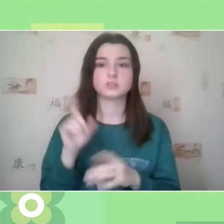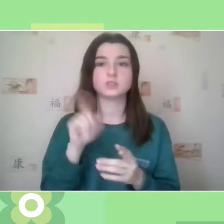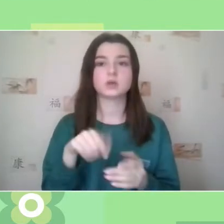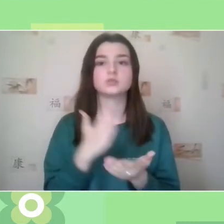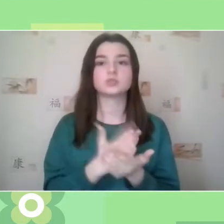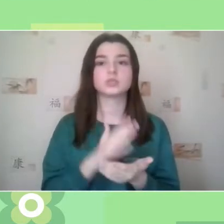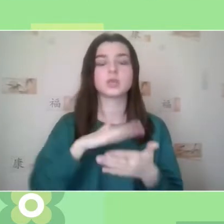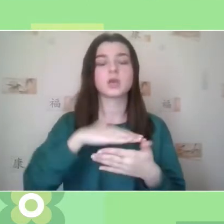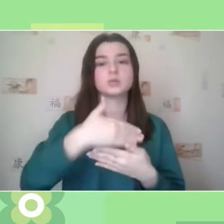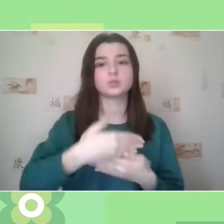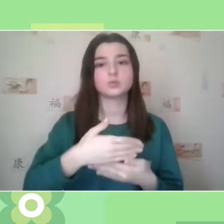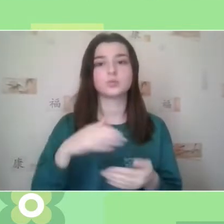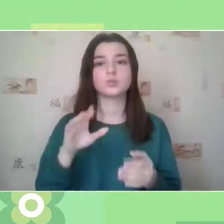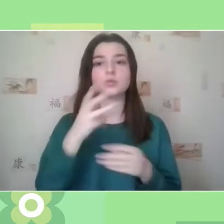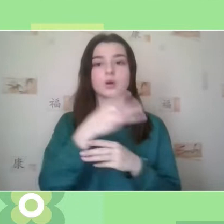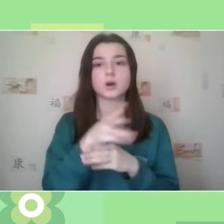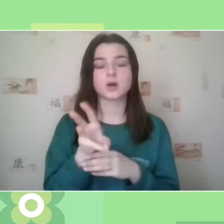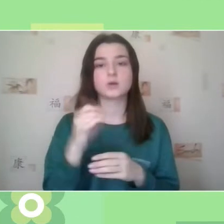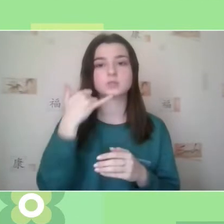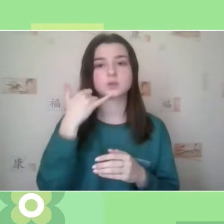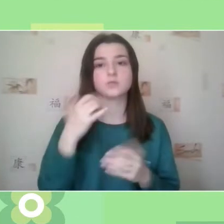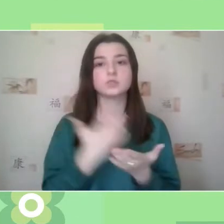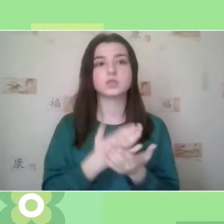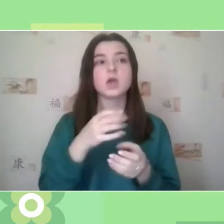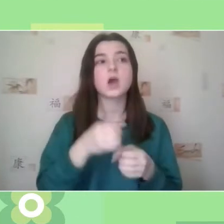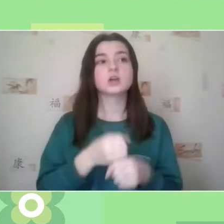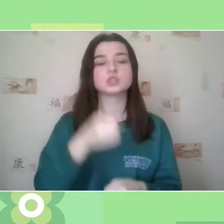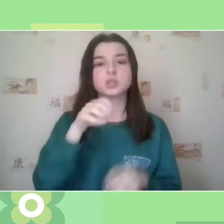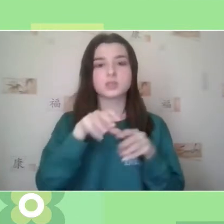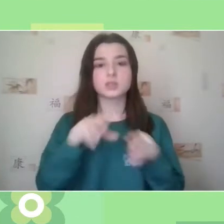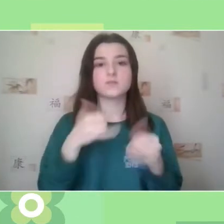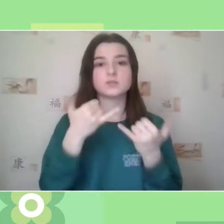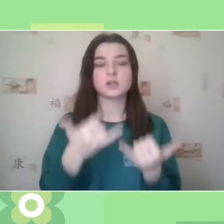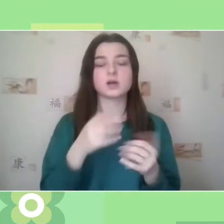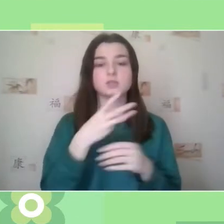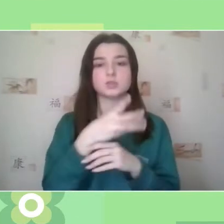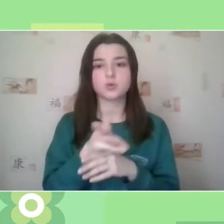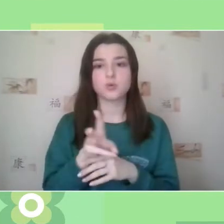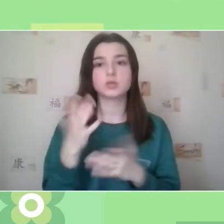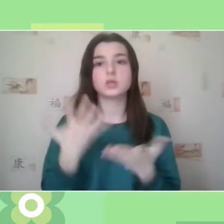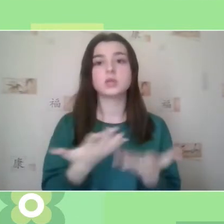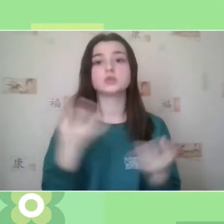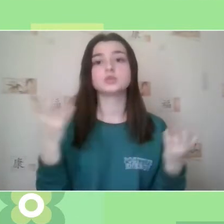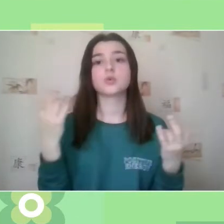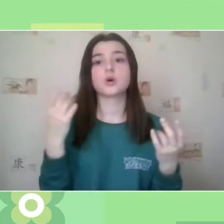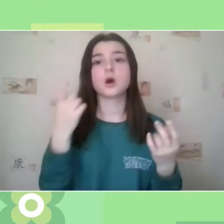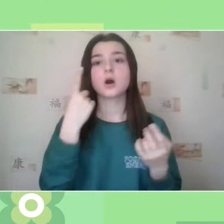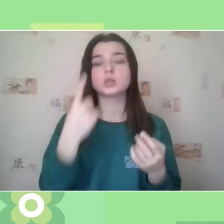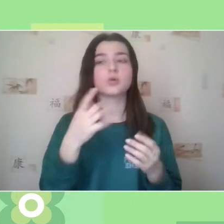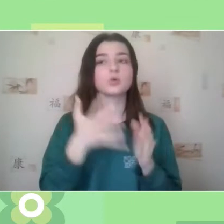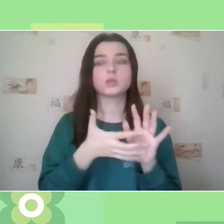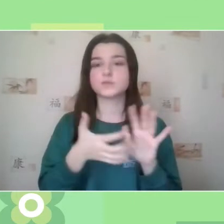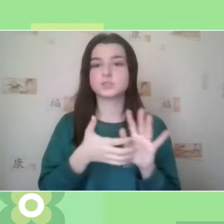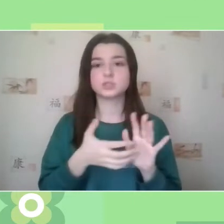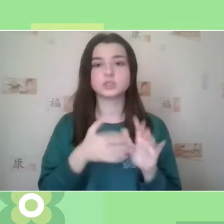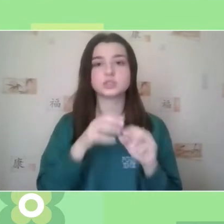лептоп, камера, смартфон, у нас є штатив для зйомки, якщо нам потрібно буде знімати це, да? Або якщо одного штатива не вистачить, я знаю,